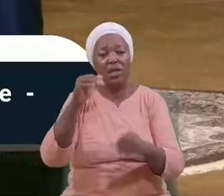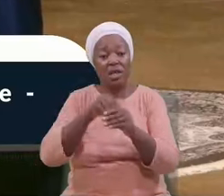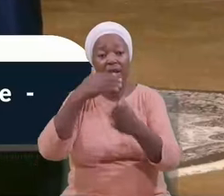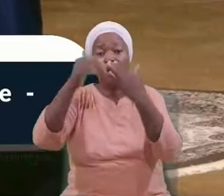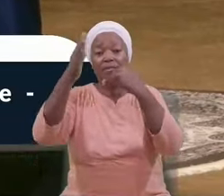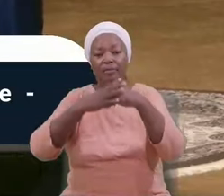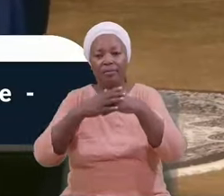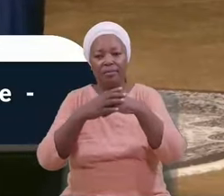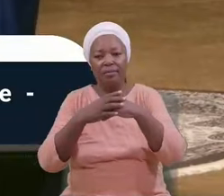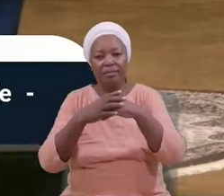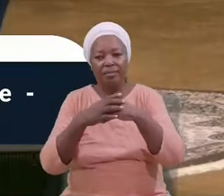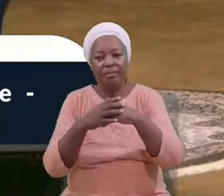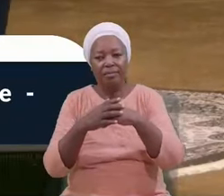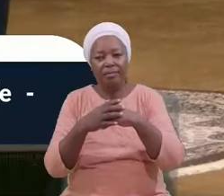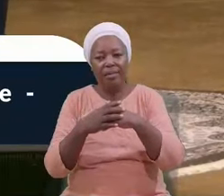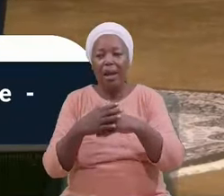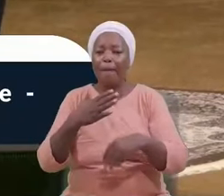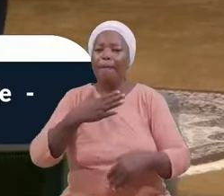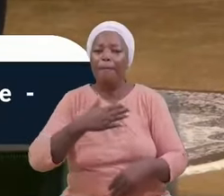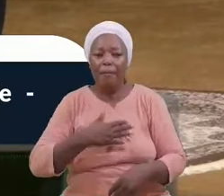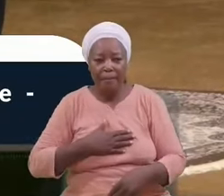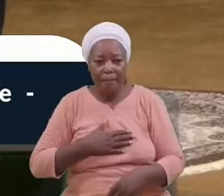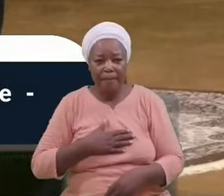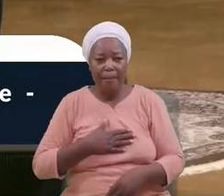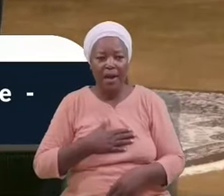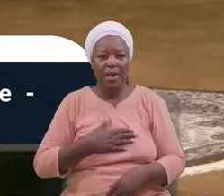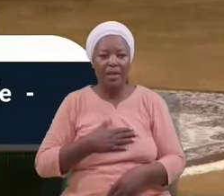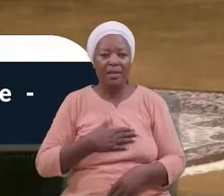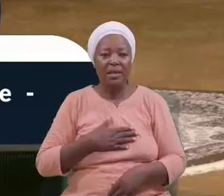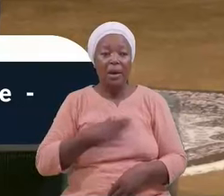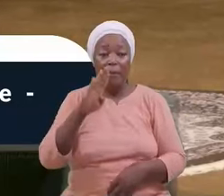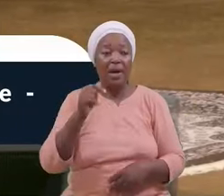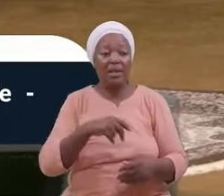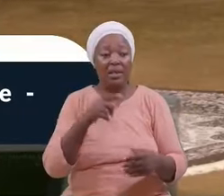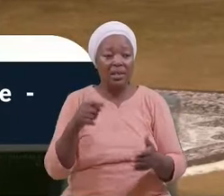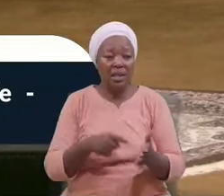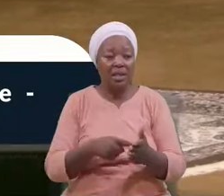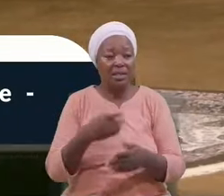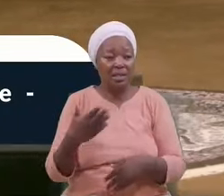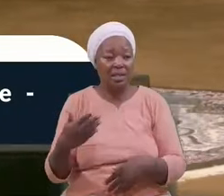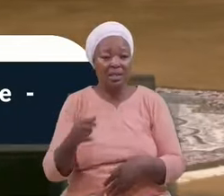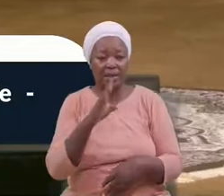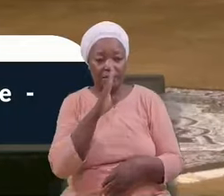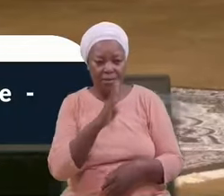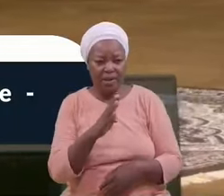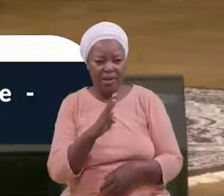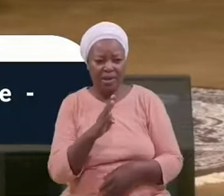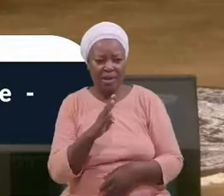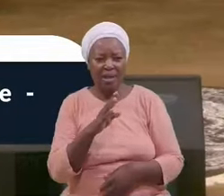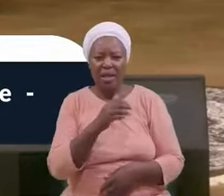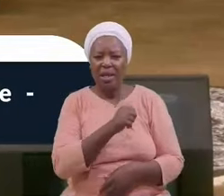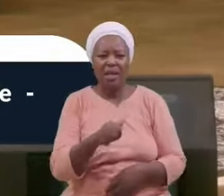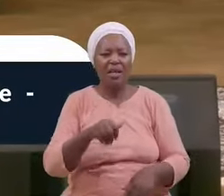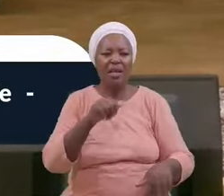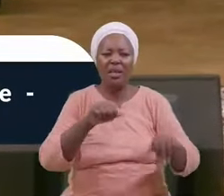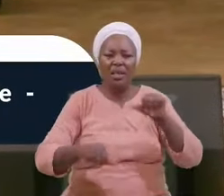il dit, pareille chose arriverait-elle? La langue douteuse est une